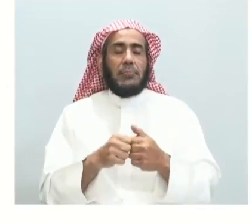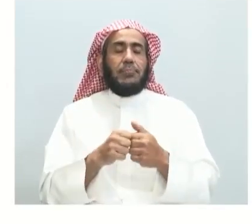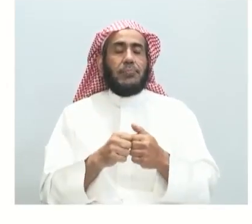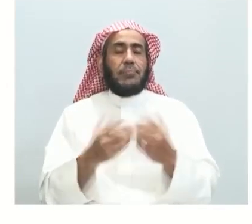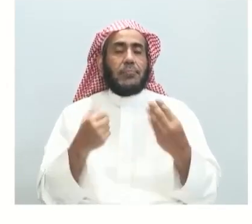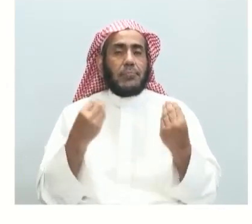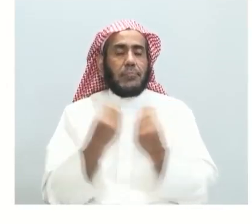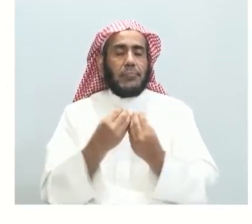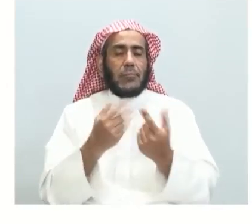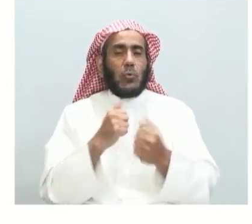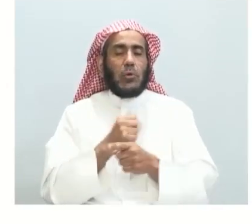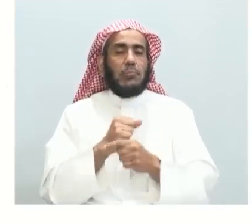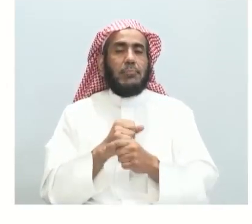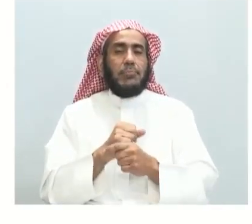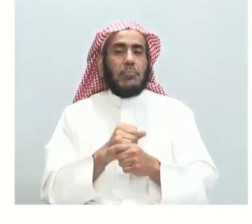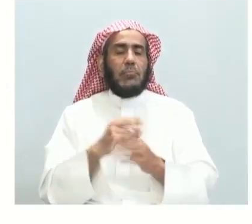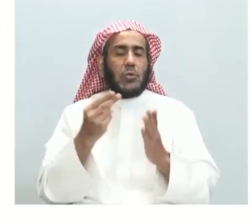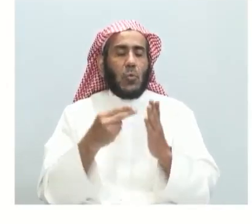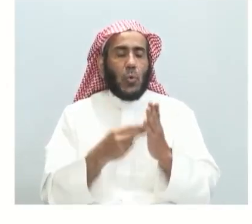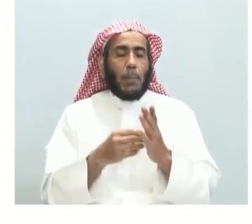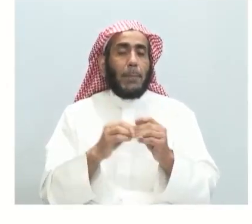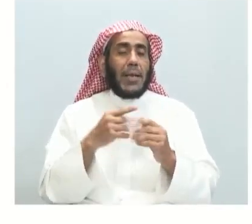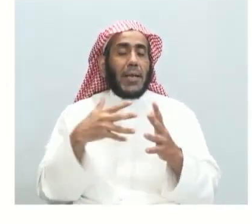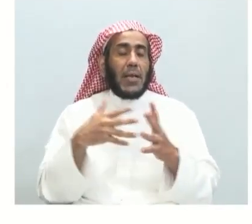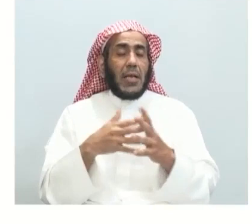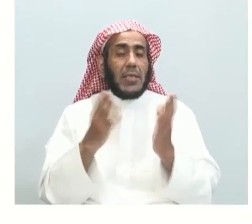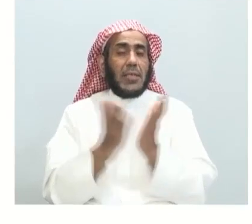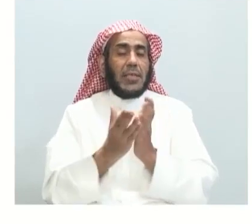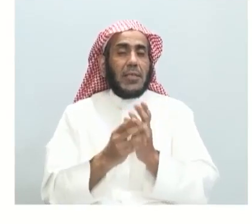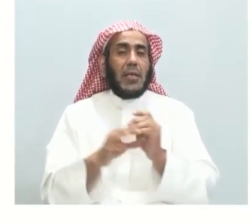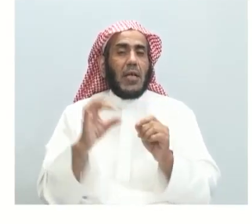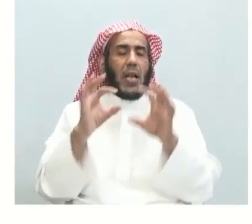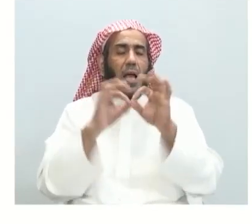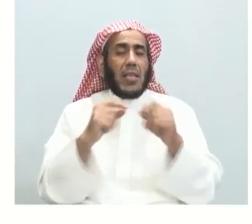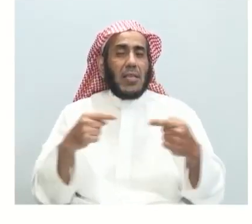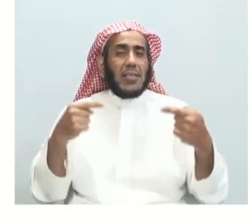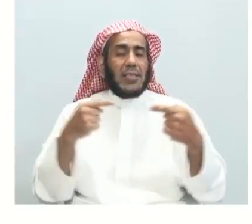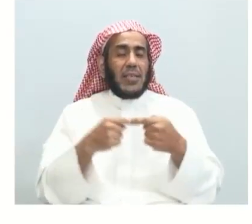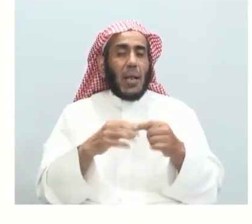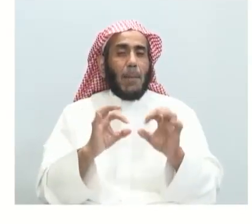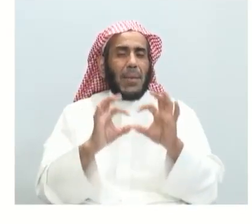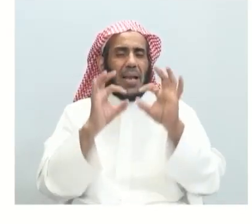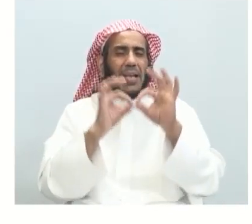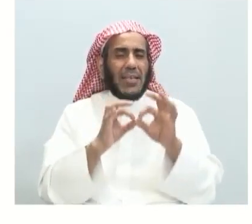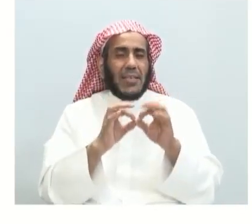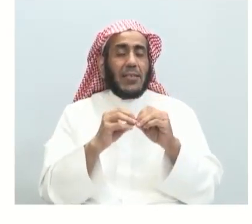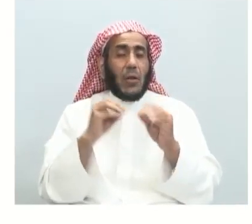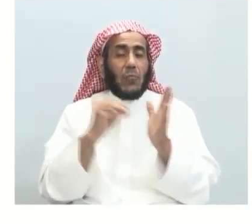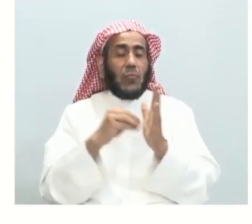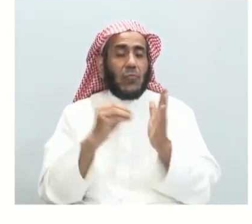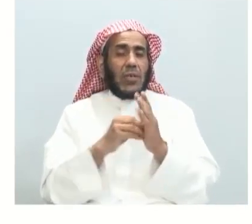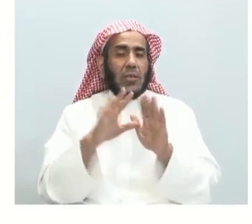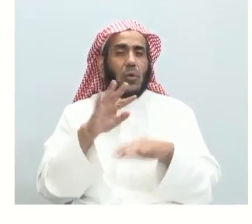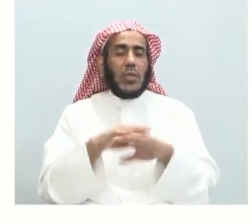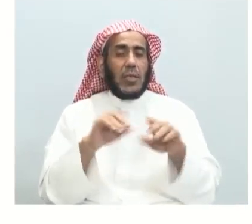كونوا معي ايها الطلاب والطالبات دون من خلال الدرس الايه ذات الصله بالايات الوارده في